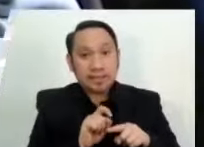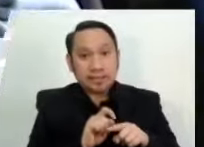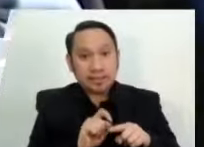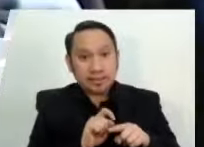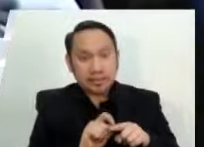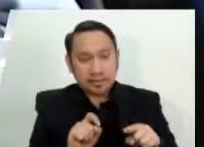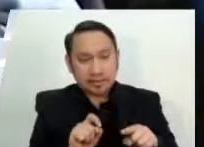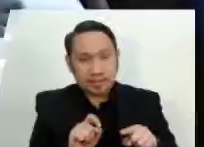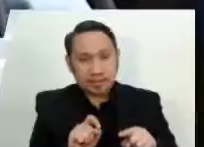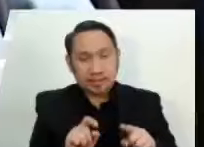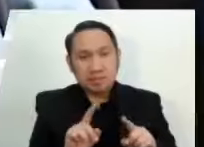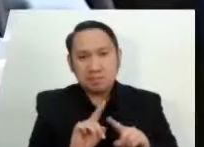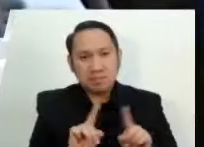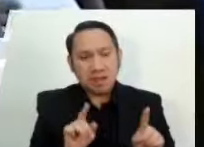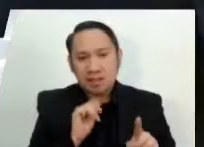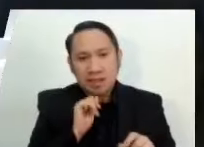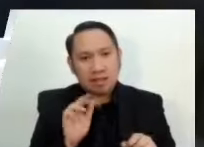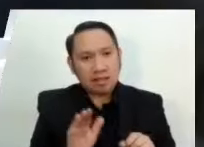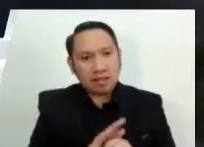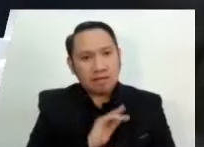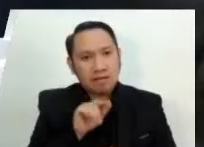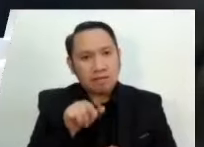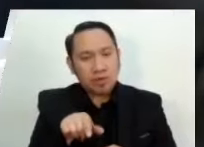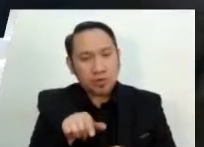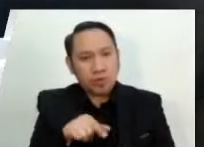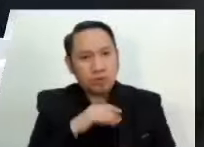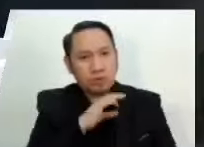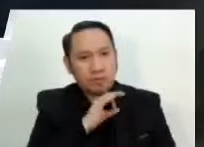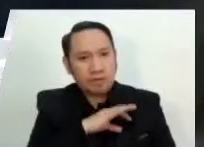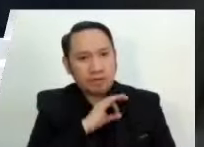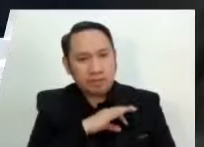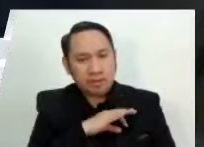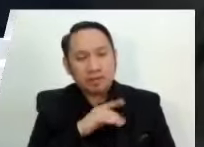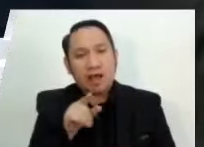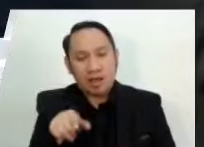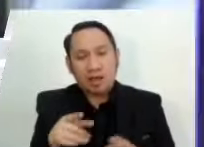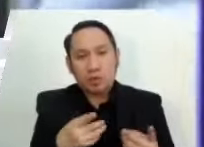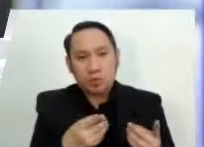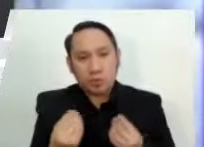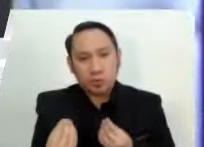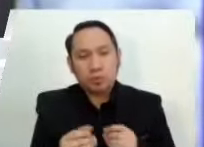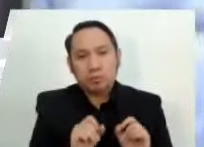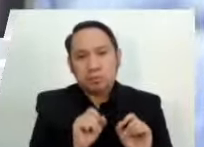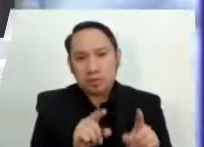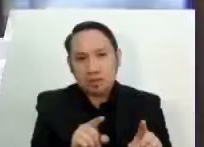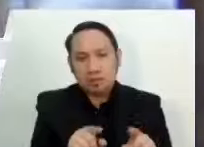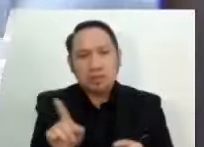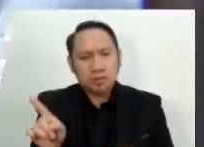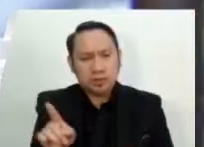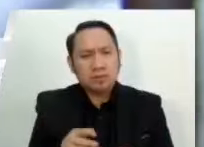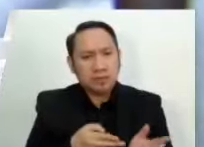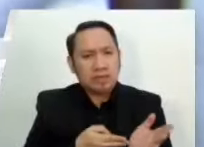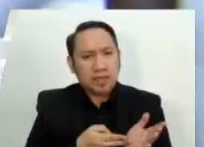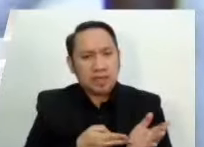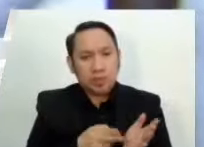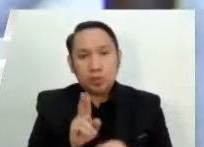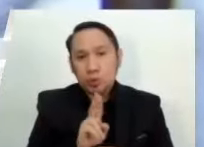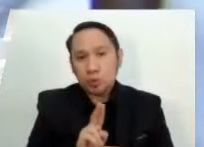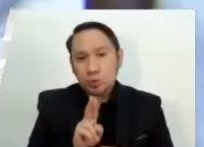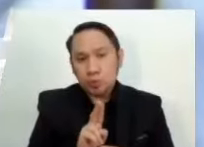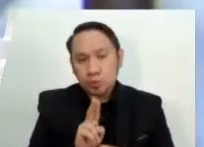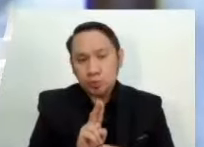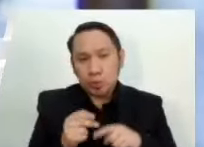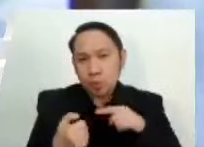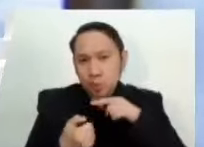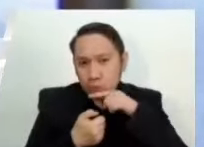kaya napasok ang illegal drug trading. Aminado siyang gumagamit ng illegal na droga. Pero giit niya, taga-deliver lang siya ng